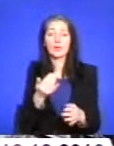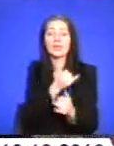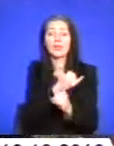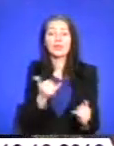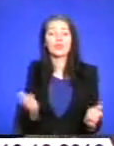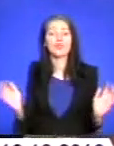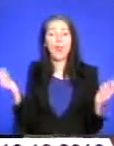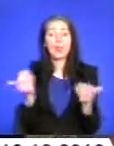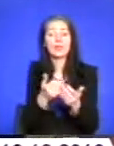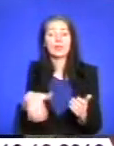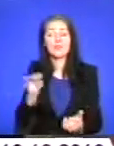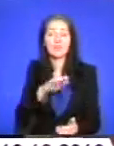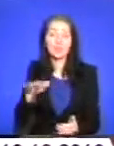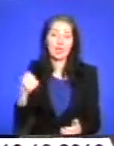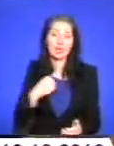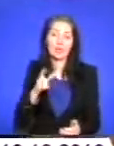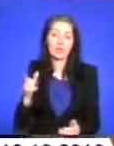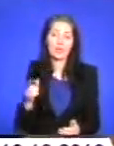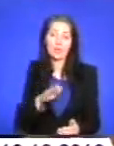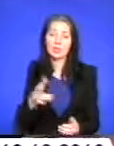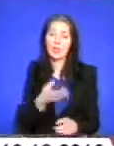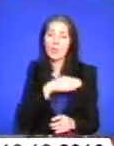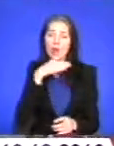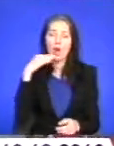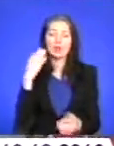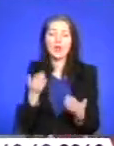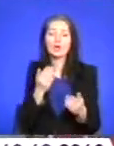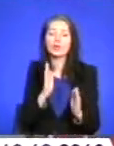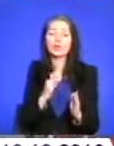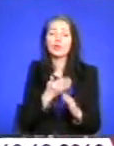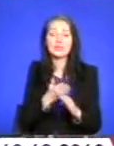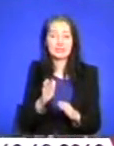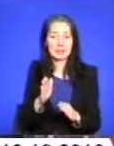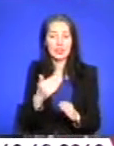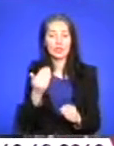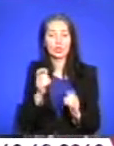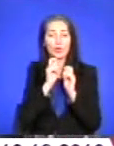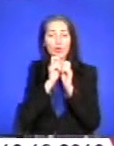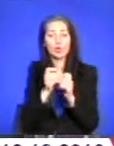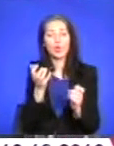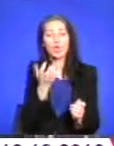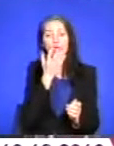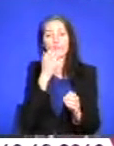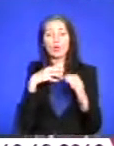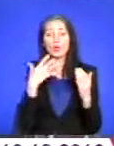можливість зв'язатися з цією сім'єю, переконатися, наприклад, в правильності подачі цієї інформації. Організатори акції зазначають,